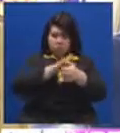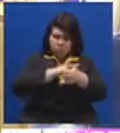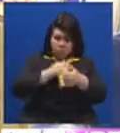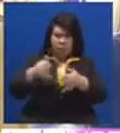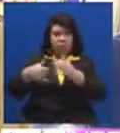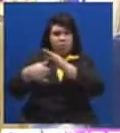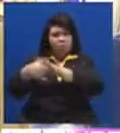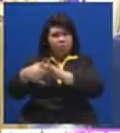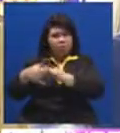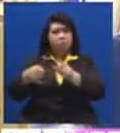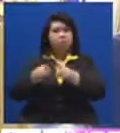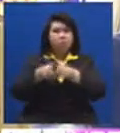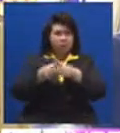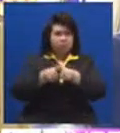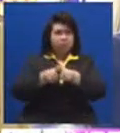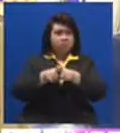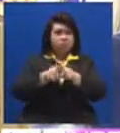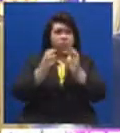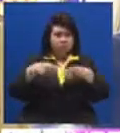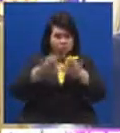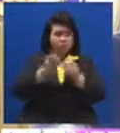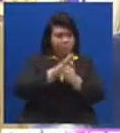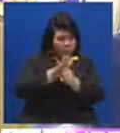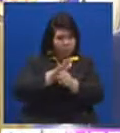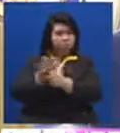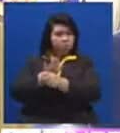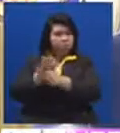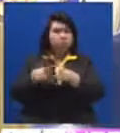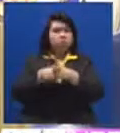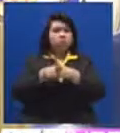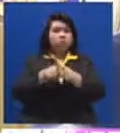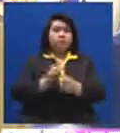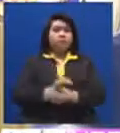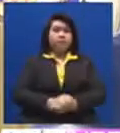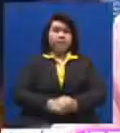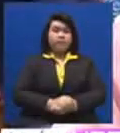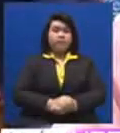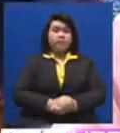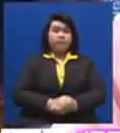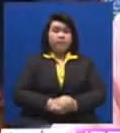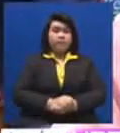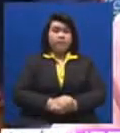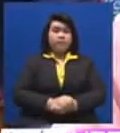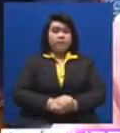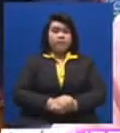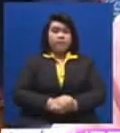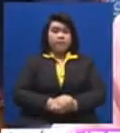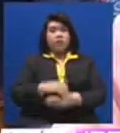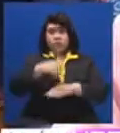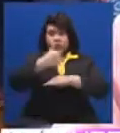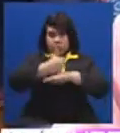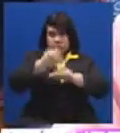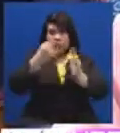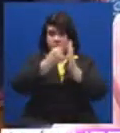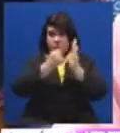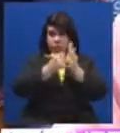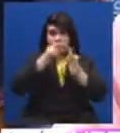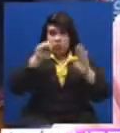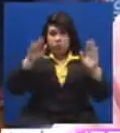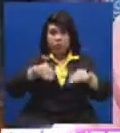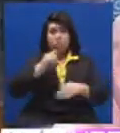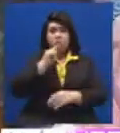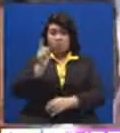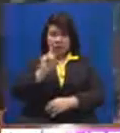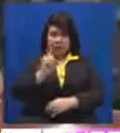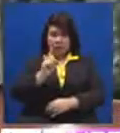กันแล้วก็ยึดในเรื่องของความพึงพอใจที่กันทั้งสองฝ่าย ขณะที่นายสุทธิพงษ์จุลเจริญผู้ว่าราชการจังหวัดชัยนาทระบุว่